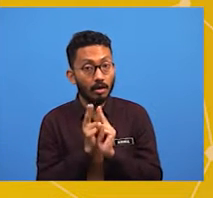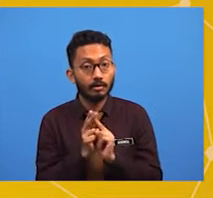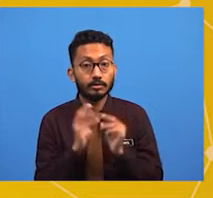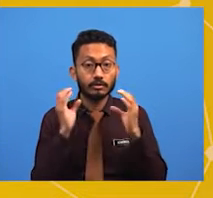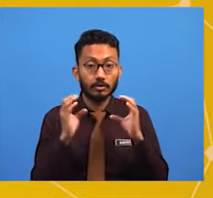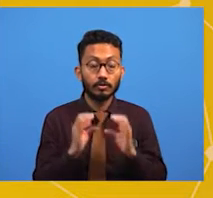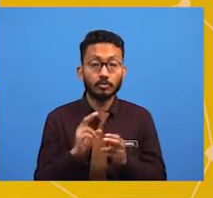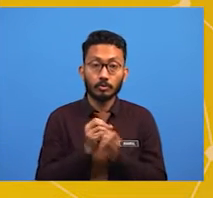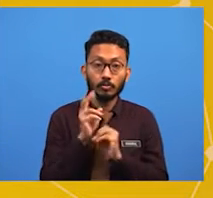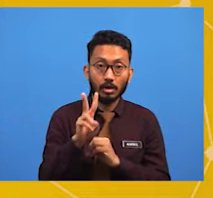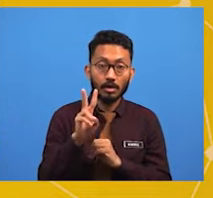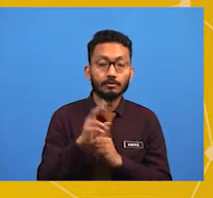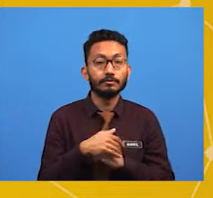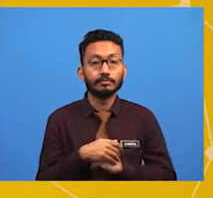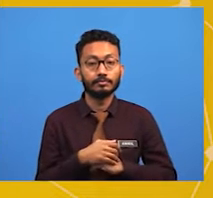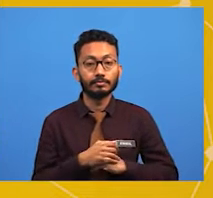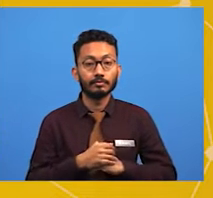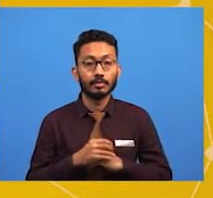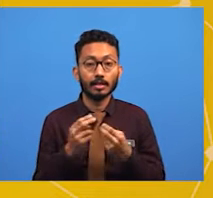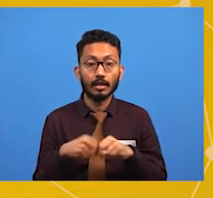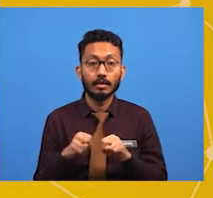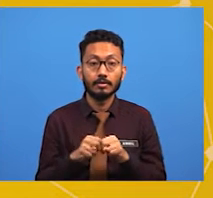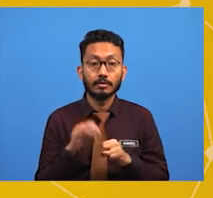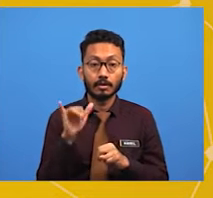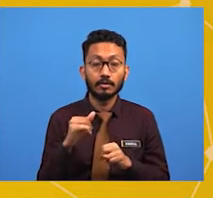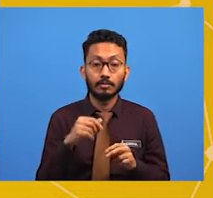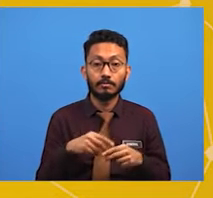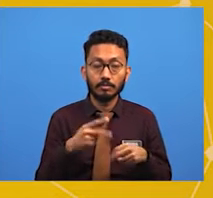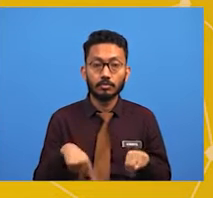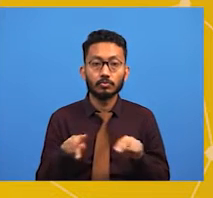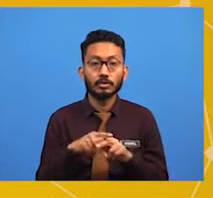Ciri yang kedua pula ialah nilai yang perlu diingat.